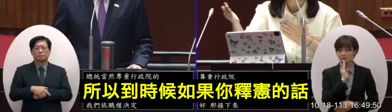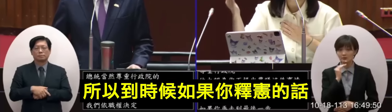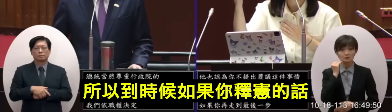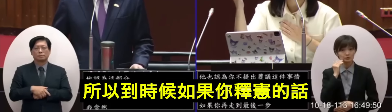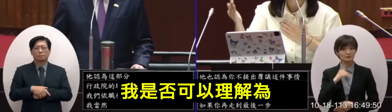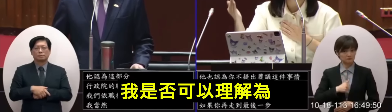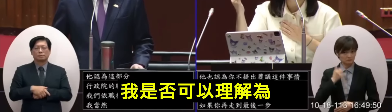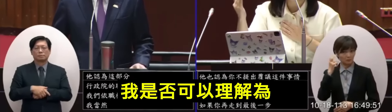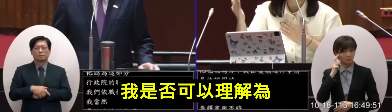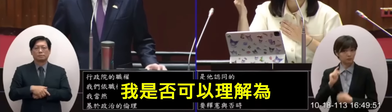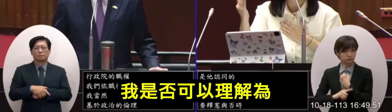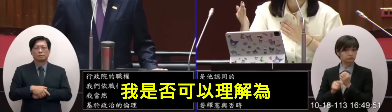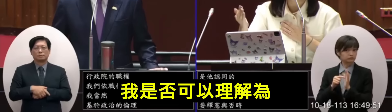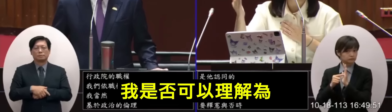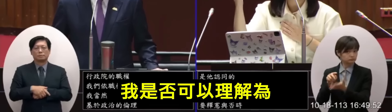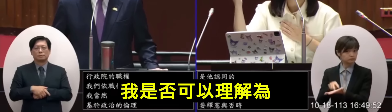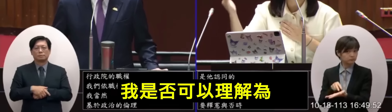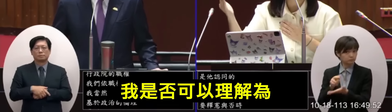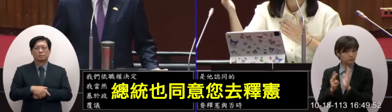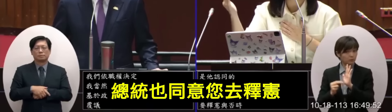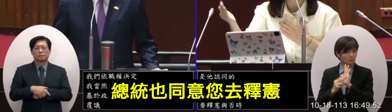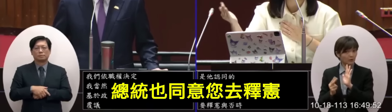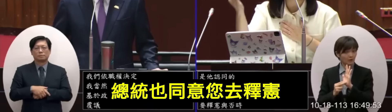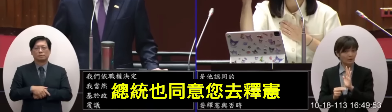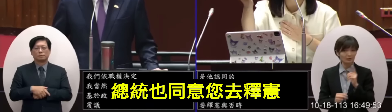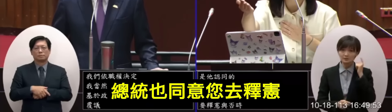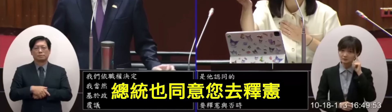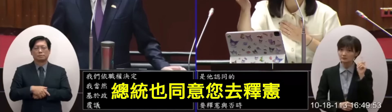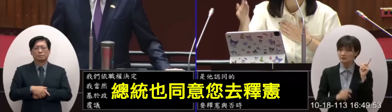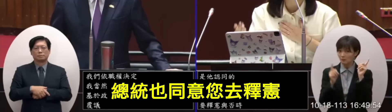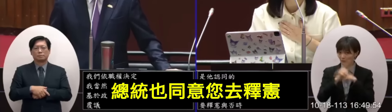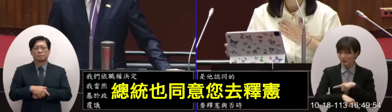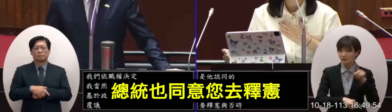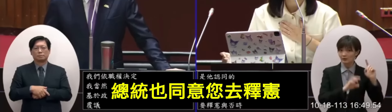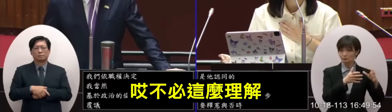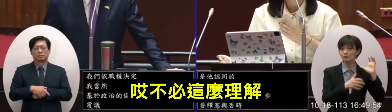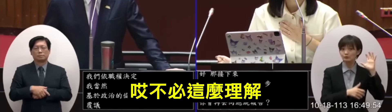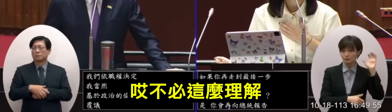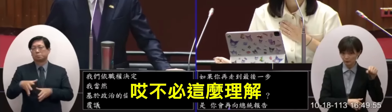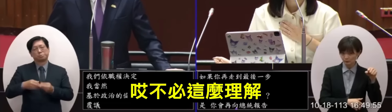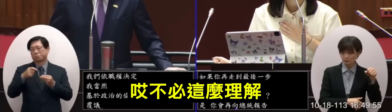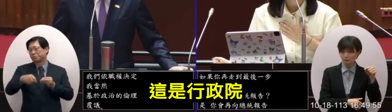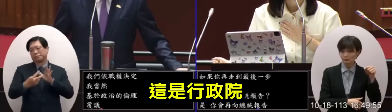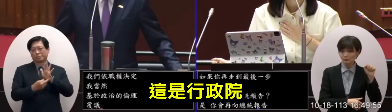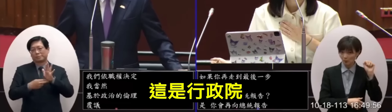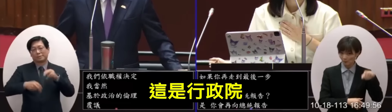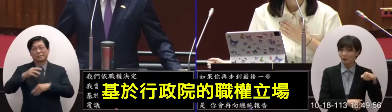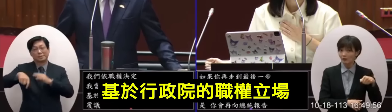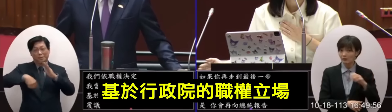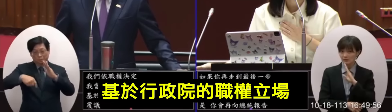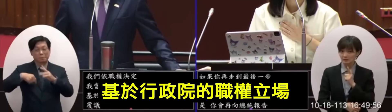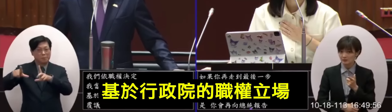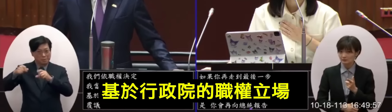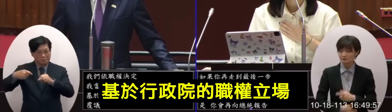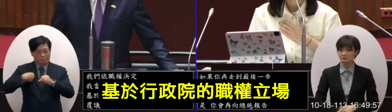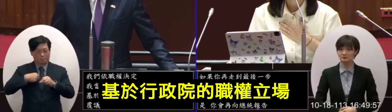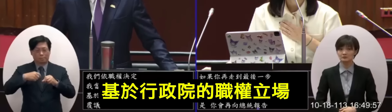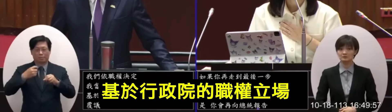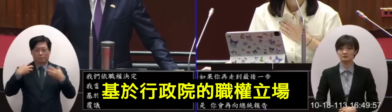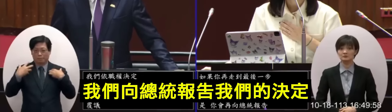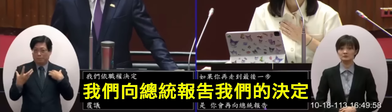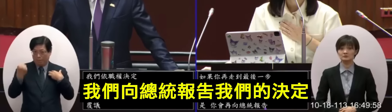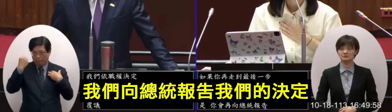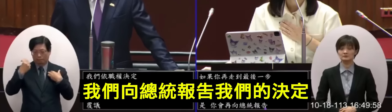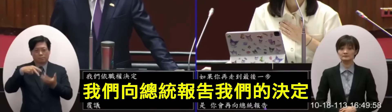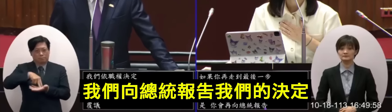你释宪的话，我是否可以理解为总统也同意您去释宪？ 不必这么理解，这是行政院基于行政院的职